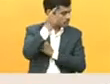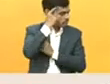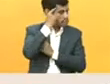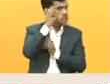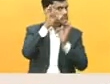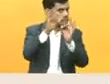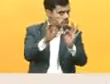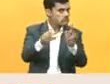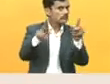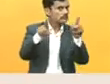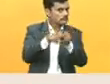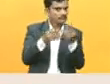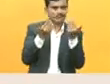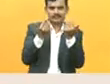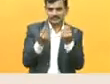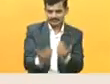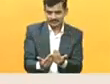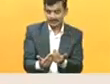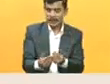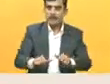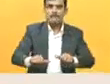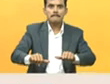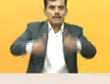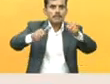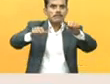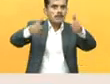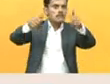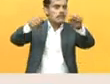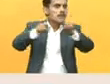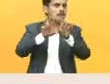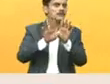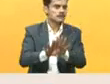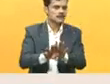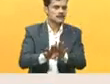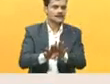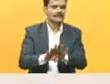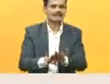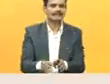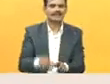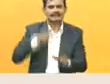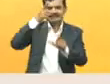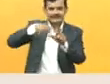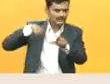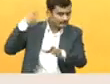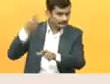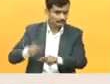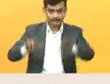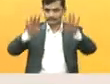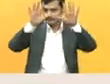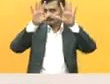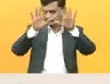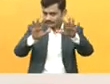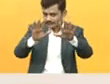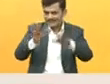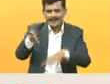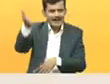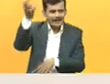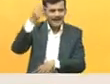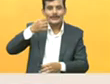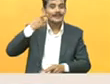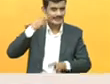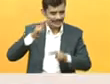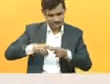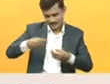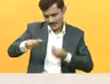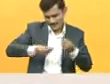हैं, इसलिए उन्हें सफलता भी मिल रही है। साथियों, 10 साल पहले जब कोई स्टार्टअप के क्षेत्र में